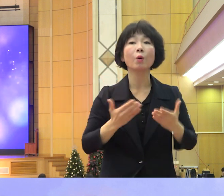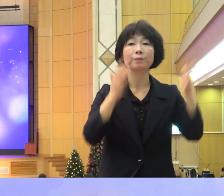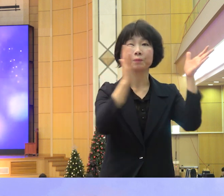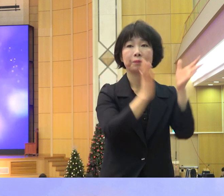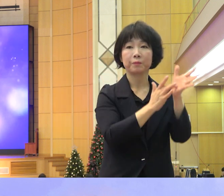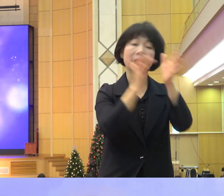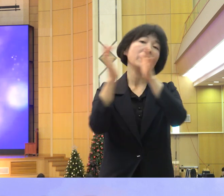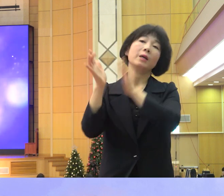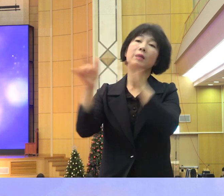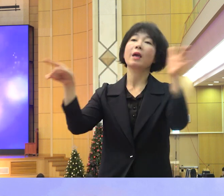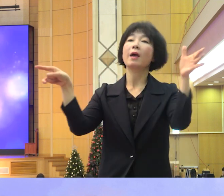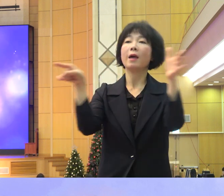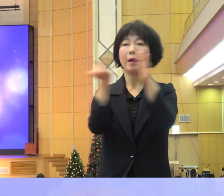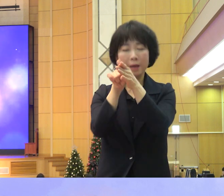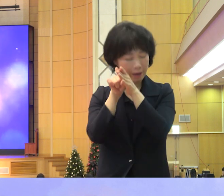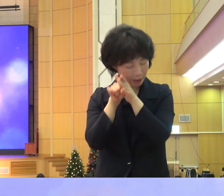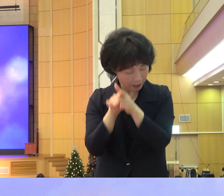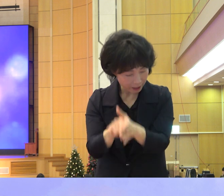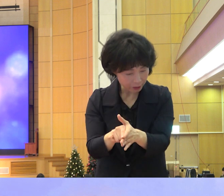받아요.